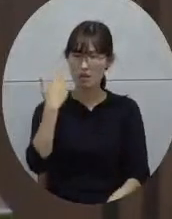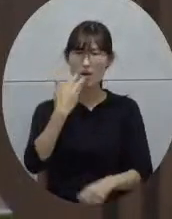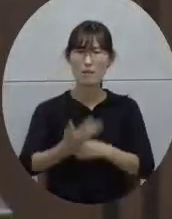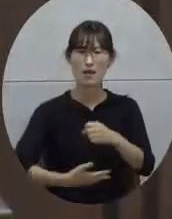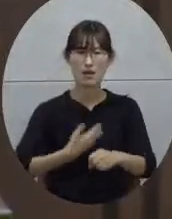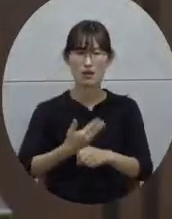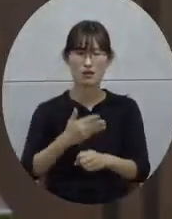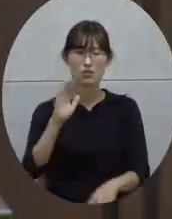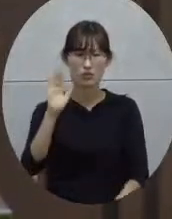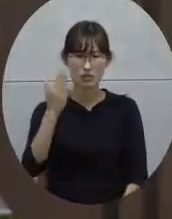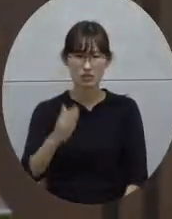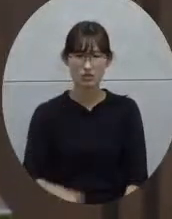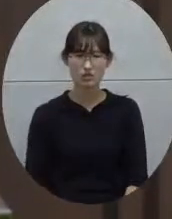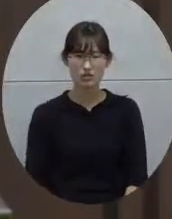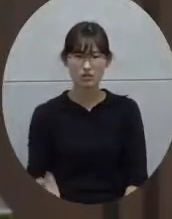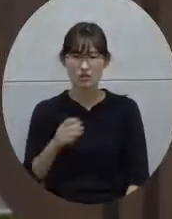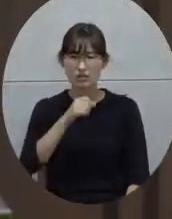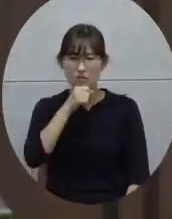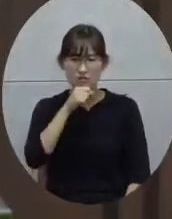게 현실입니다.